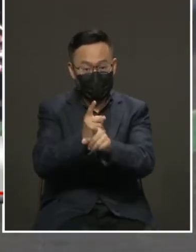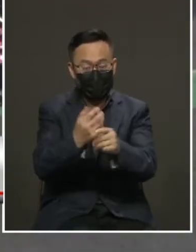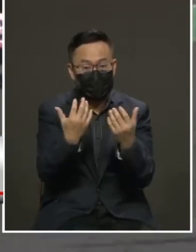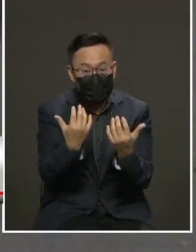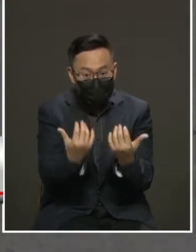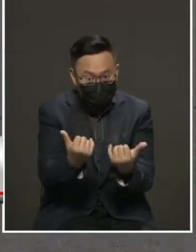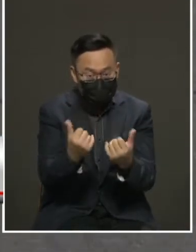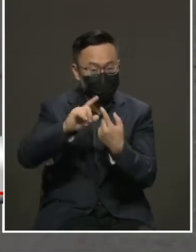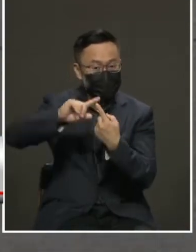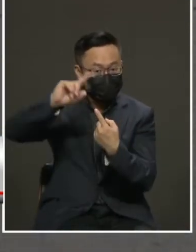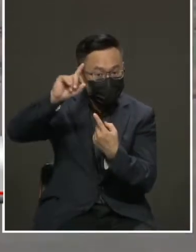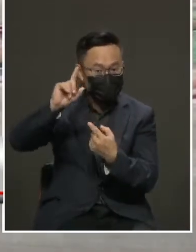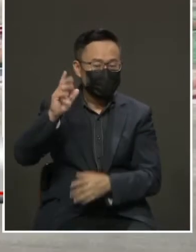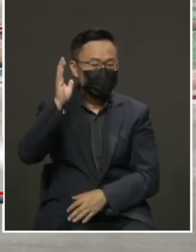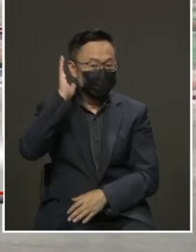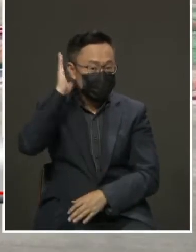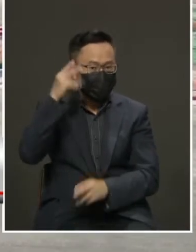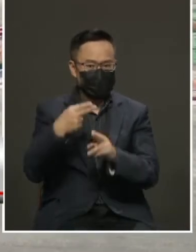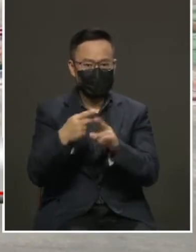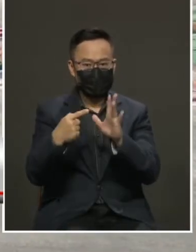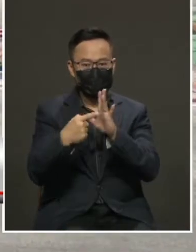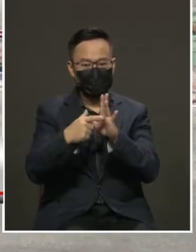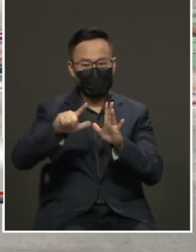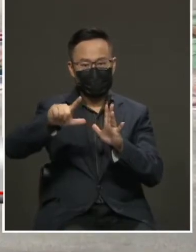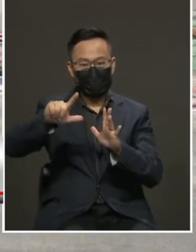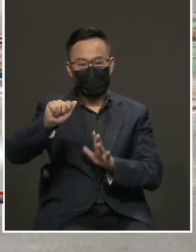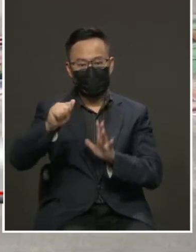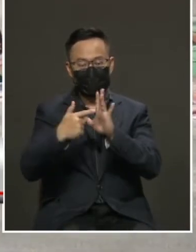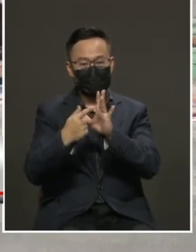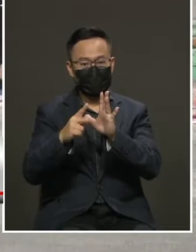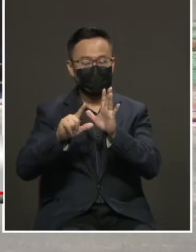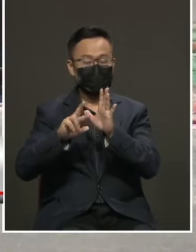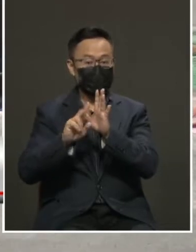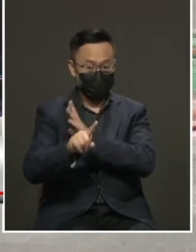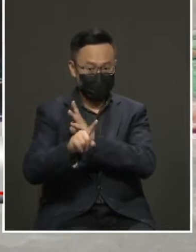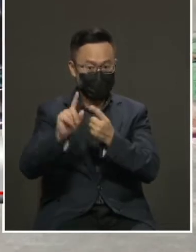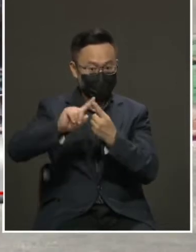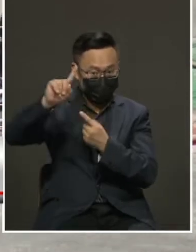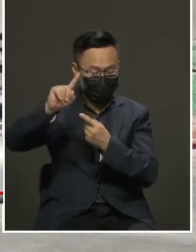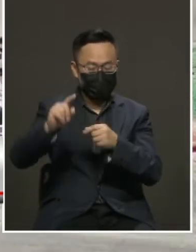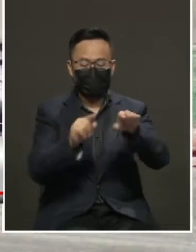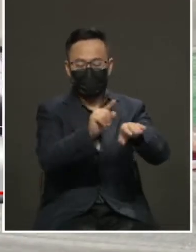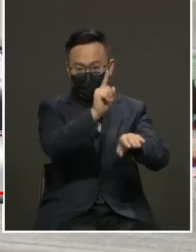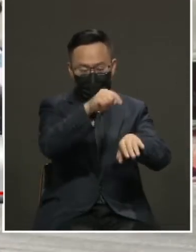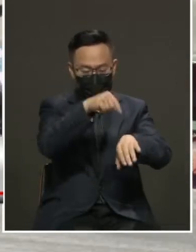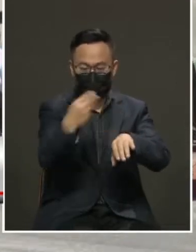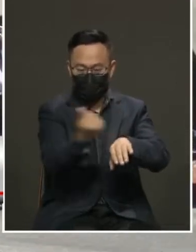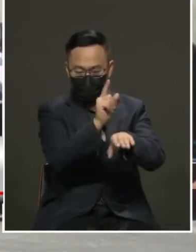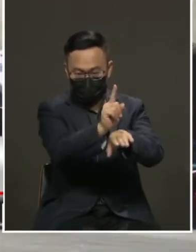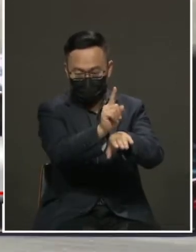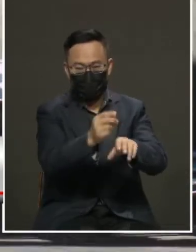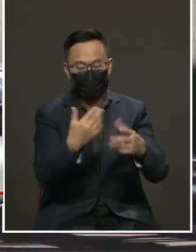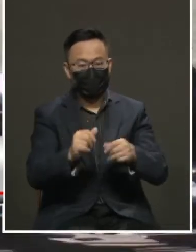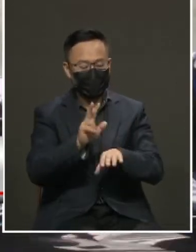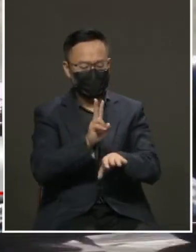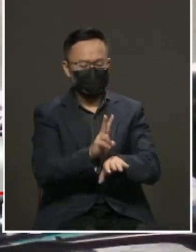ารถคว้าโพลในการแข่งขันครั้งนี้ไปได้สำเร็จค่ะส่วนอันดับ2ค่ะเป็นทางด้านแม็กวอร์สเตเปนค่ะแชมป์โลกจากฤดูกาลที่แล้วชาว